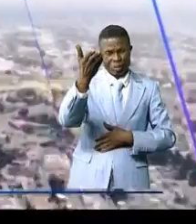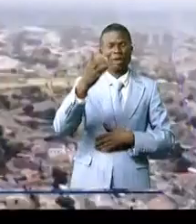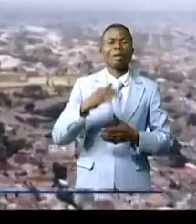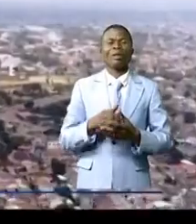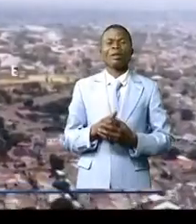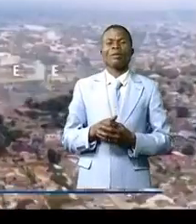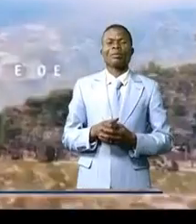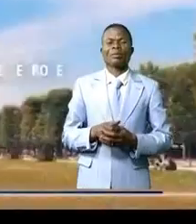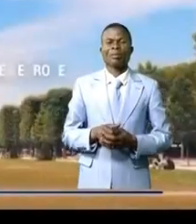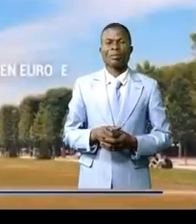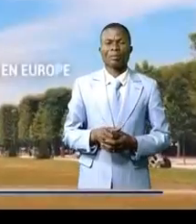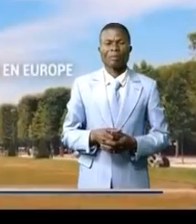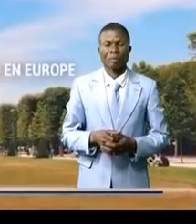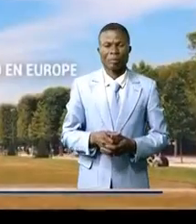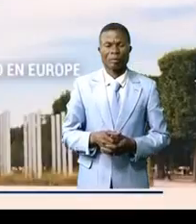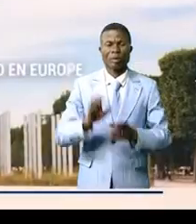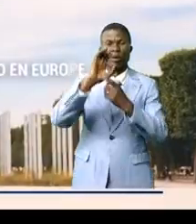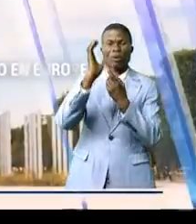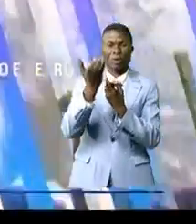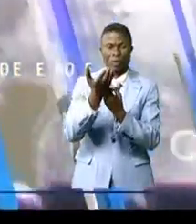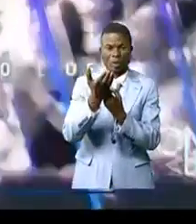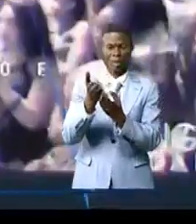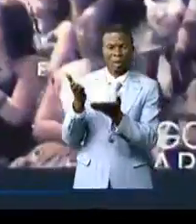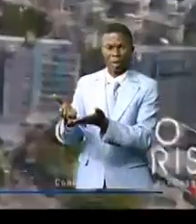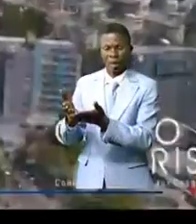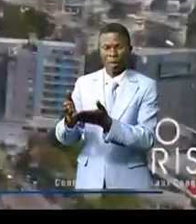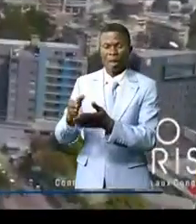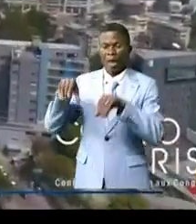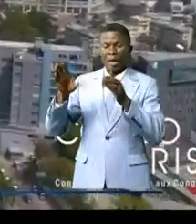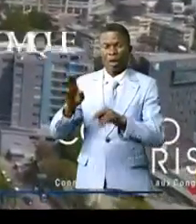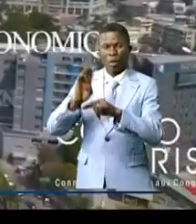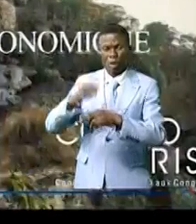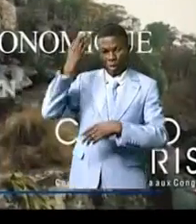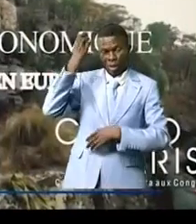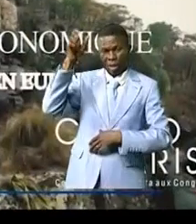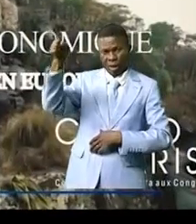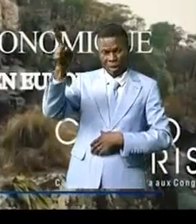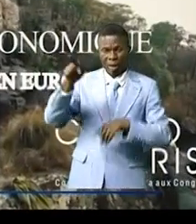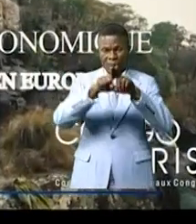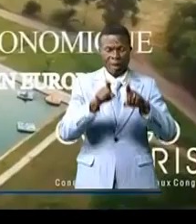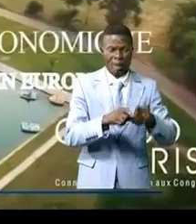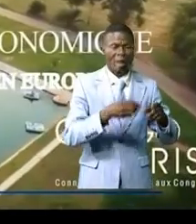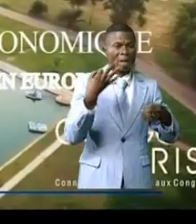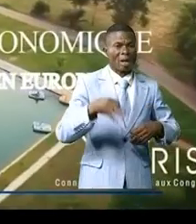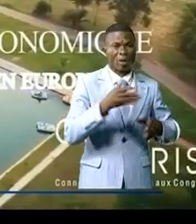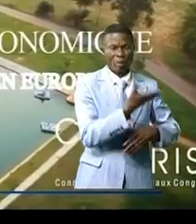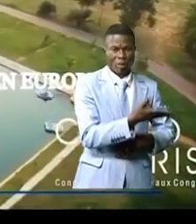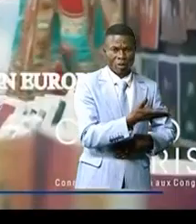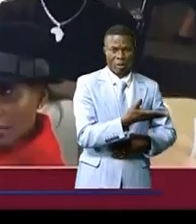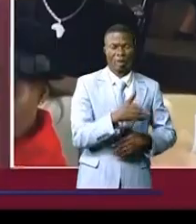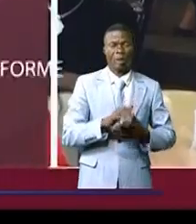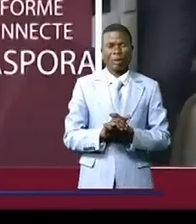La coopération socio-économique et culturelle entre d'une part la diaspora des deux Congos et la France d'autre part est au beau